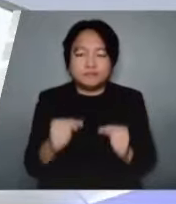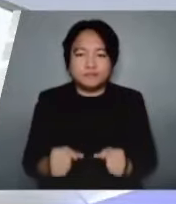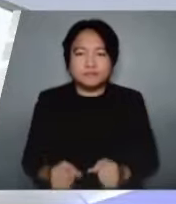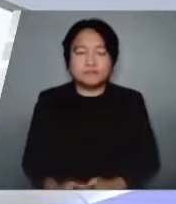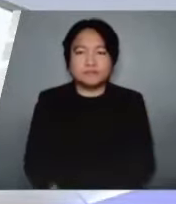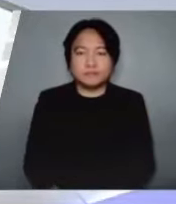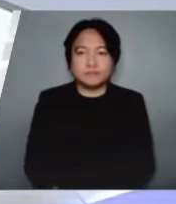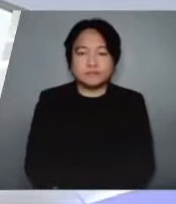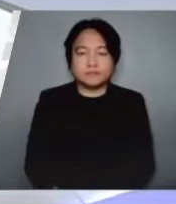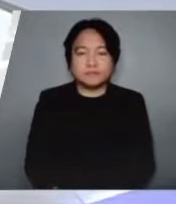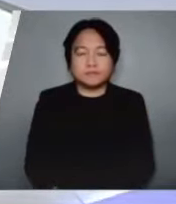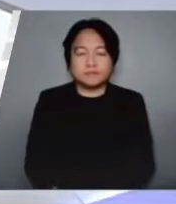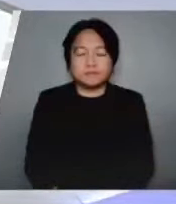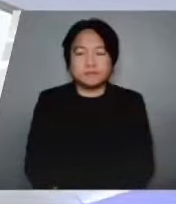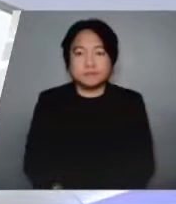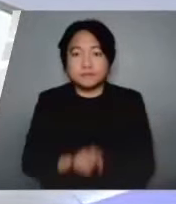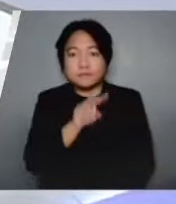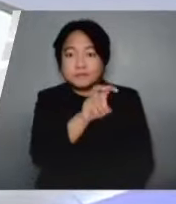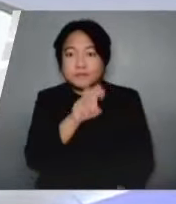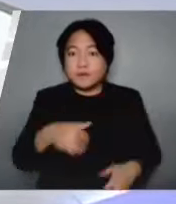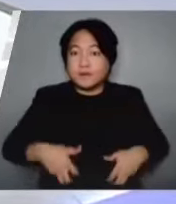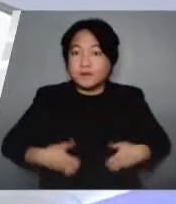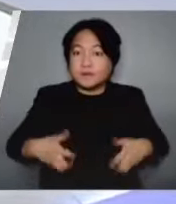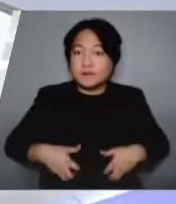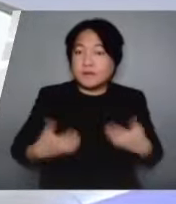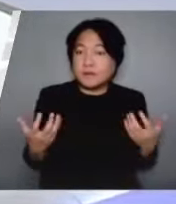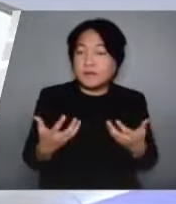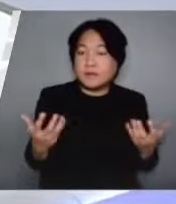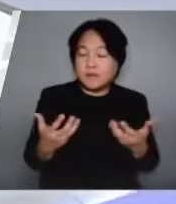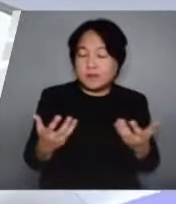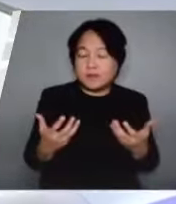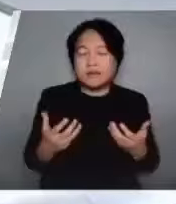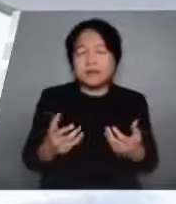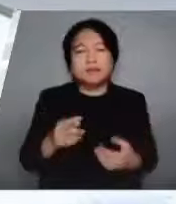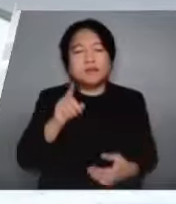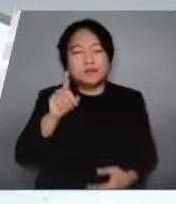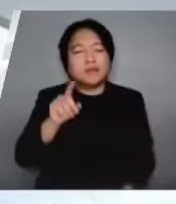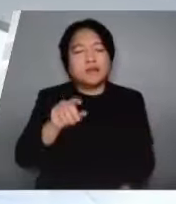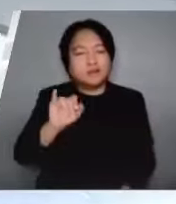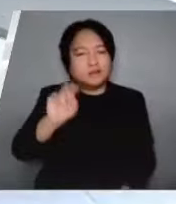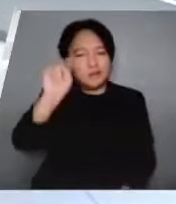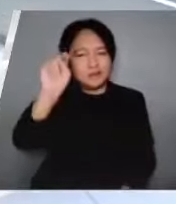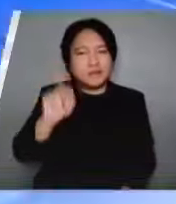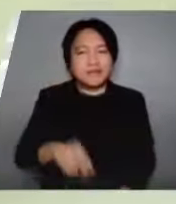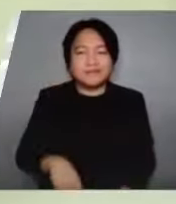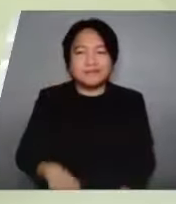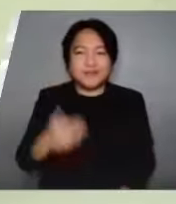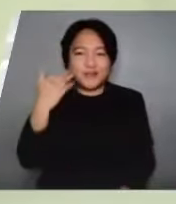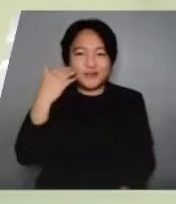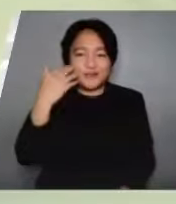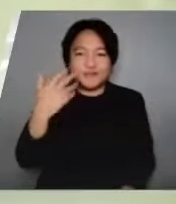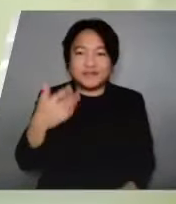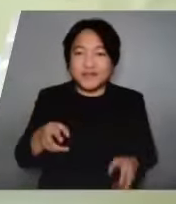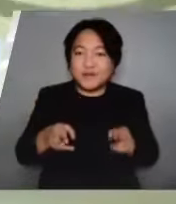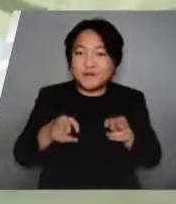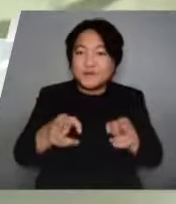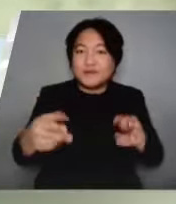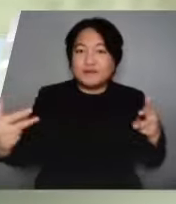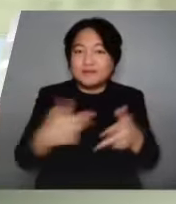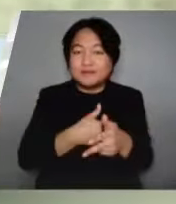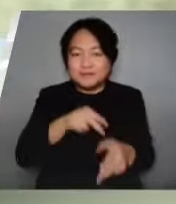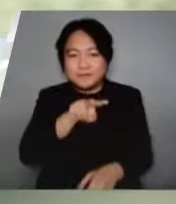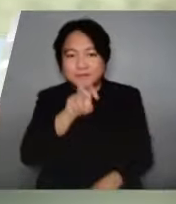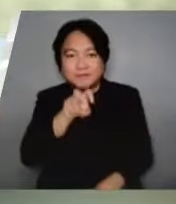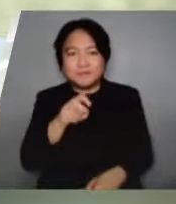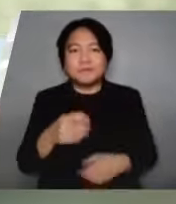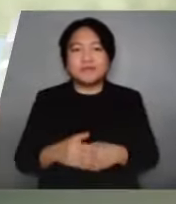Namataan ang mga unggoy sa Ilocos Norte. Nahulikan pa sila sa kalsada. Makita ang sunod-sunod na pagtawid nila papunta sa kalapit na